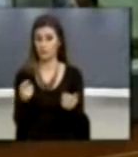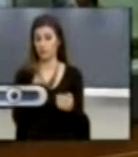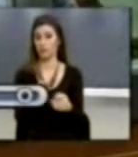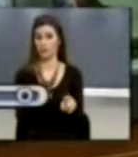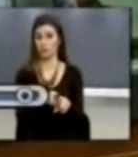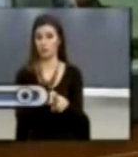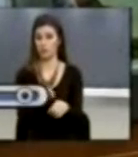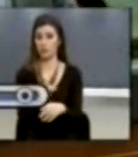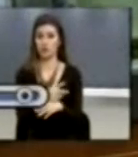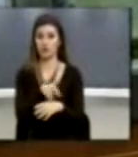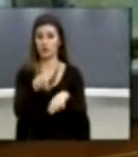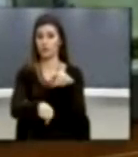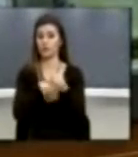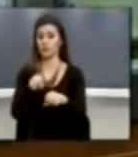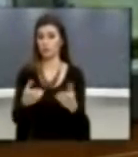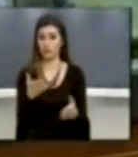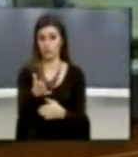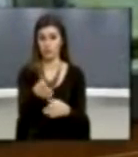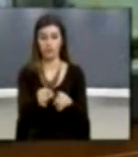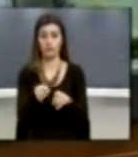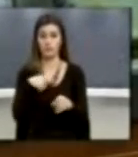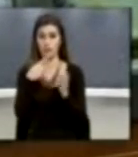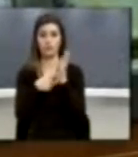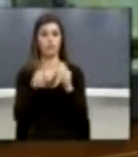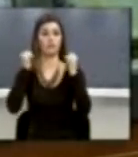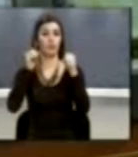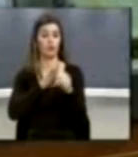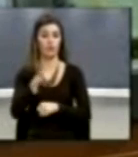shtetit, pikërisht për këtë po flasim, edhe pikërisht kundër kësaj do të protestojmë.